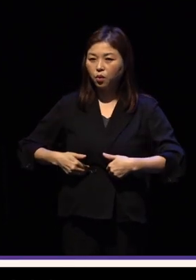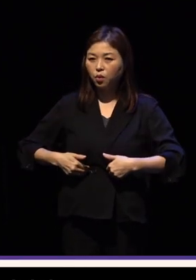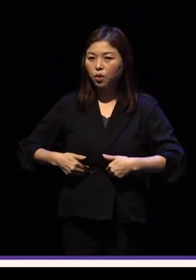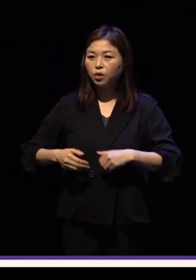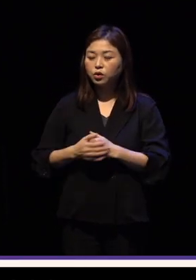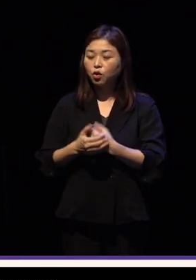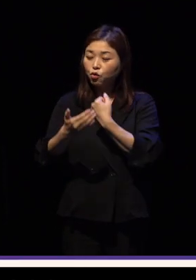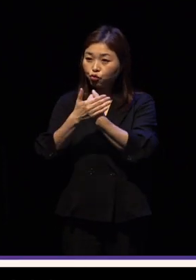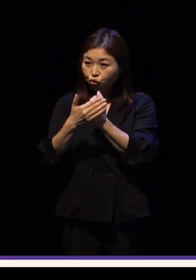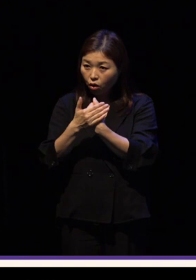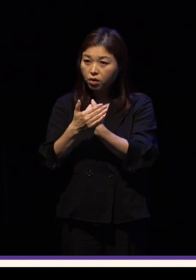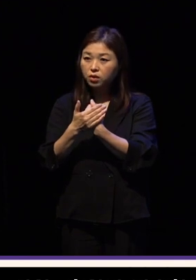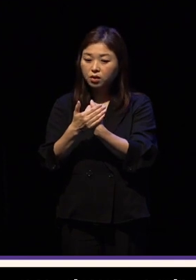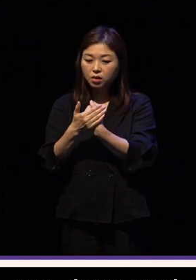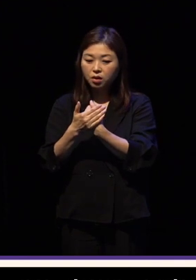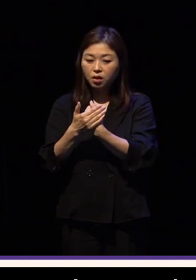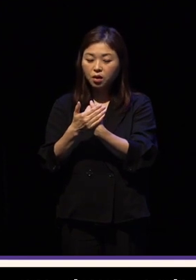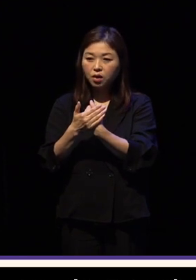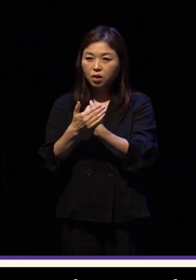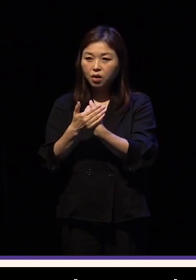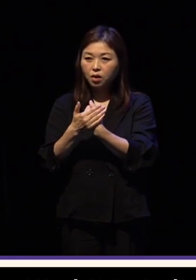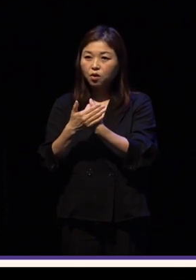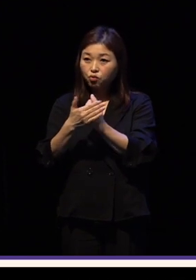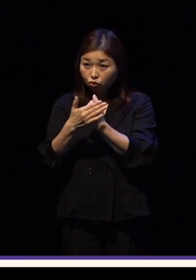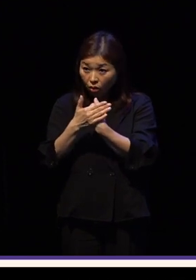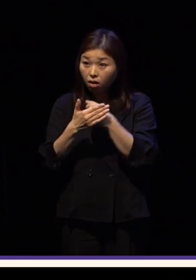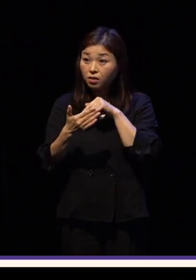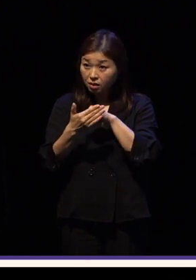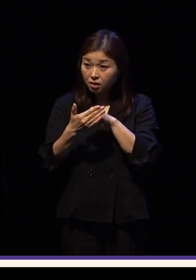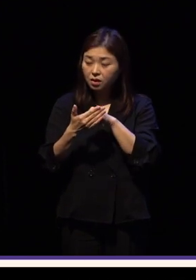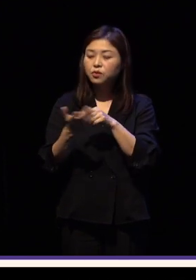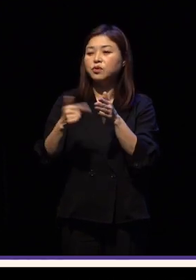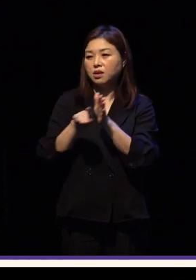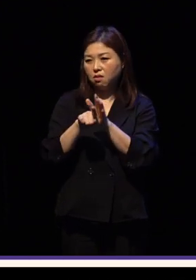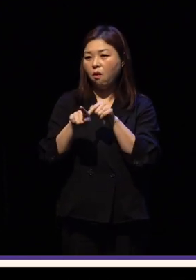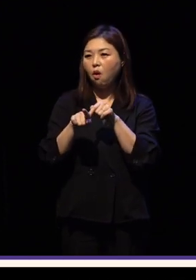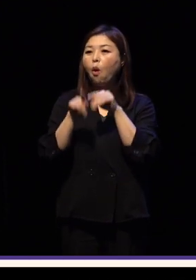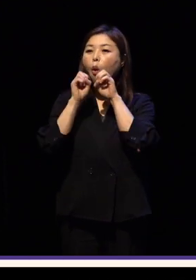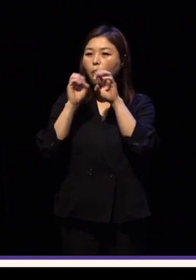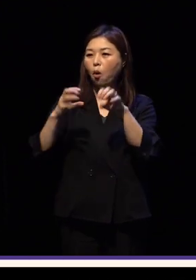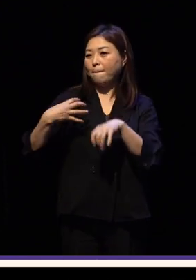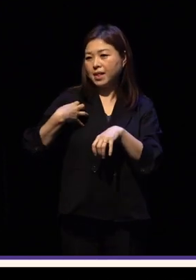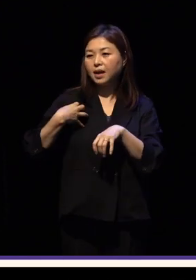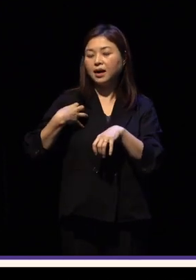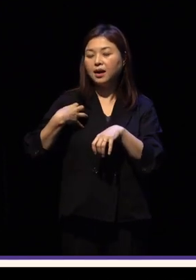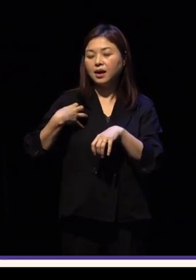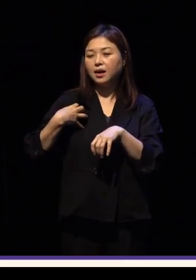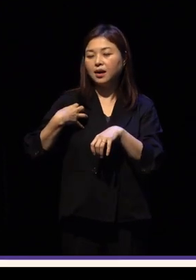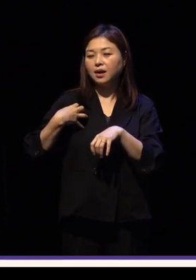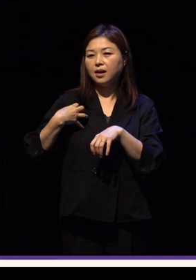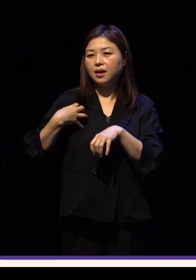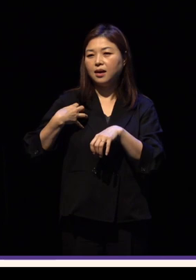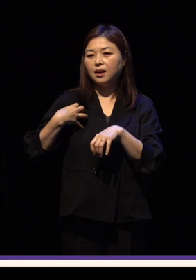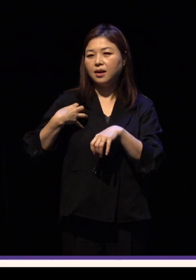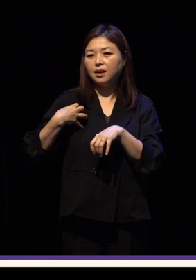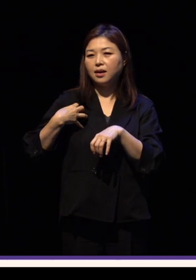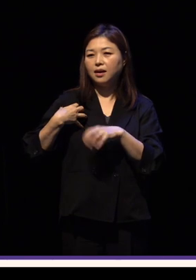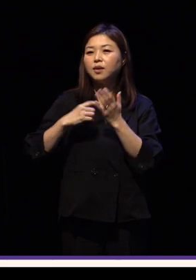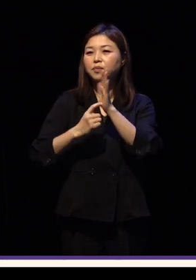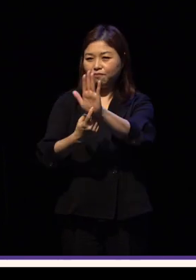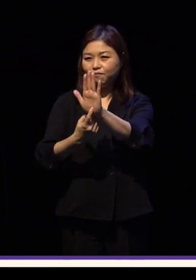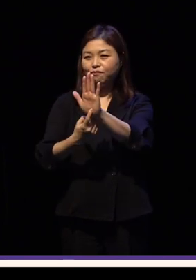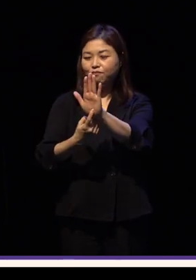후원에 여러분들도 같은 홍보맨들이 되어주셨으면 함께 지금 저희들이 꿈꾸고